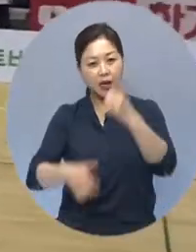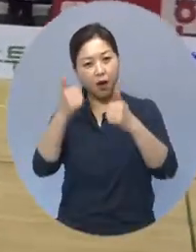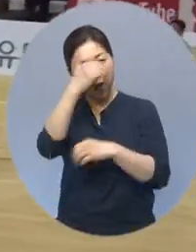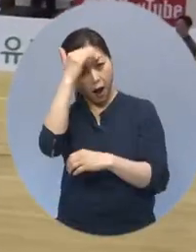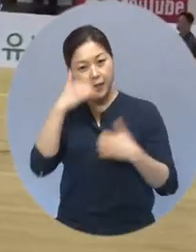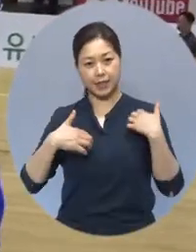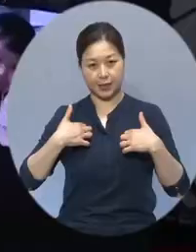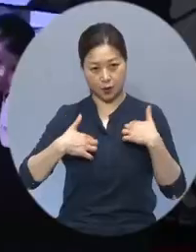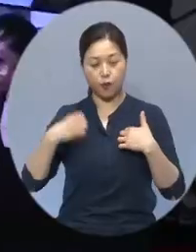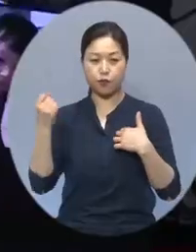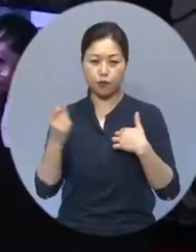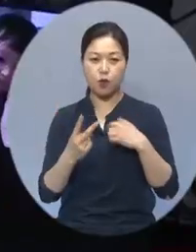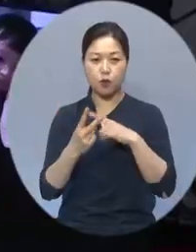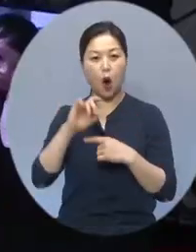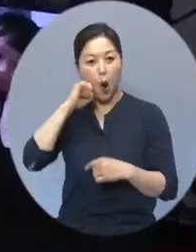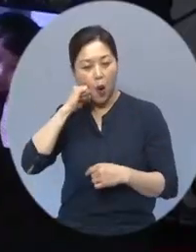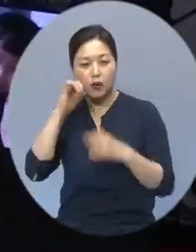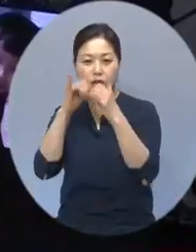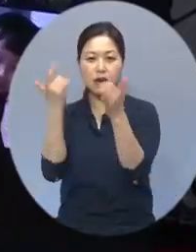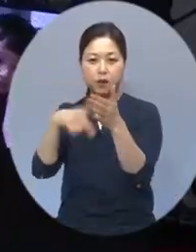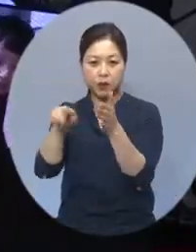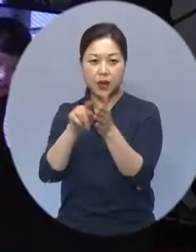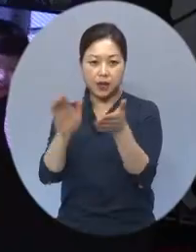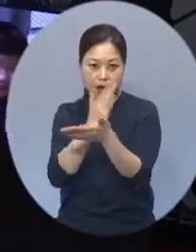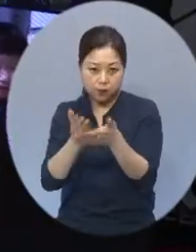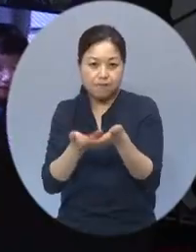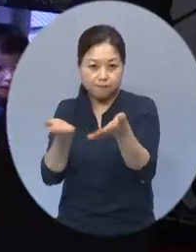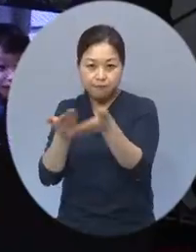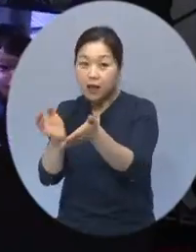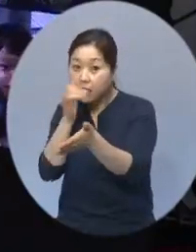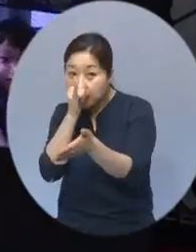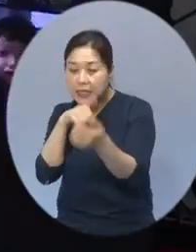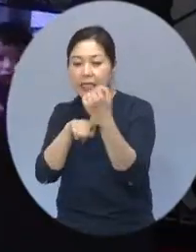즐거움과 소외계층을 위한 나눔을 실천하는